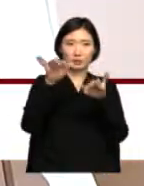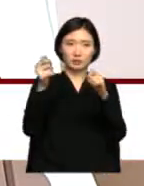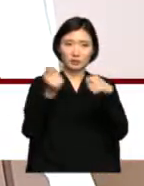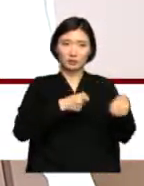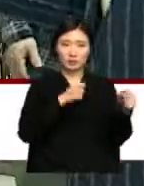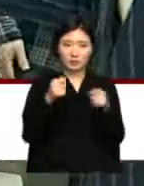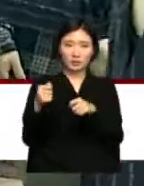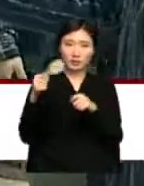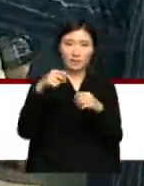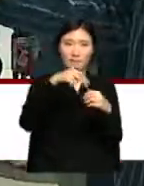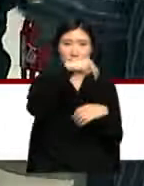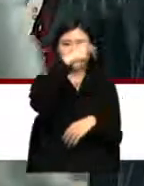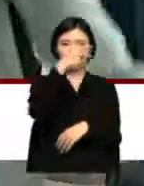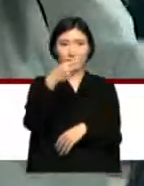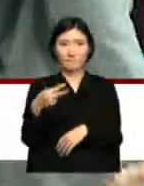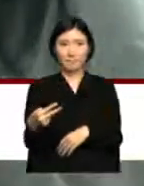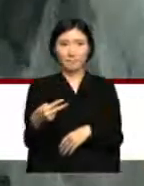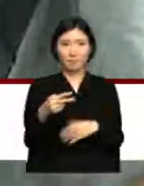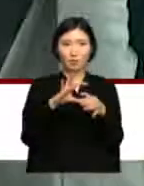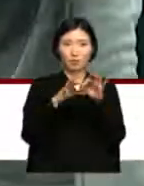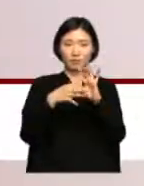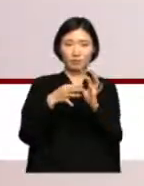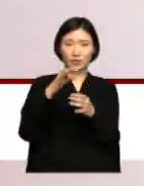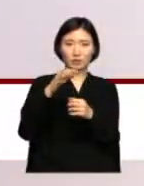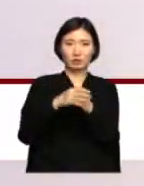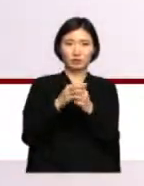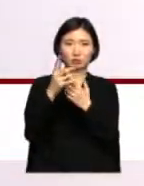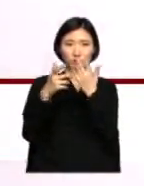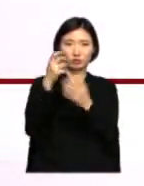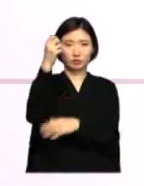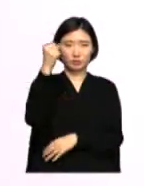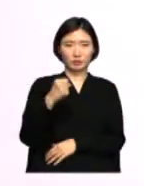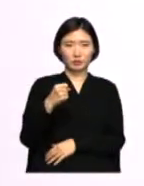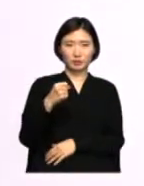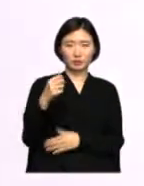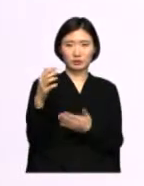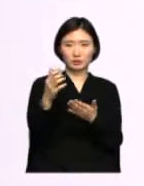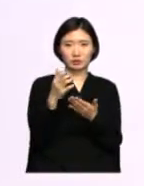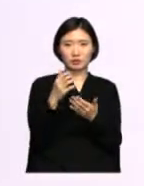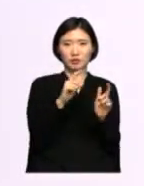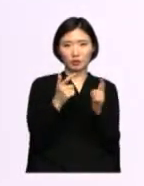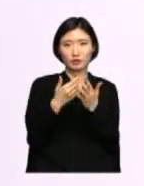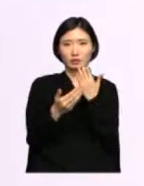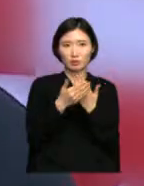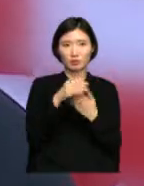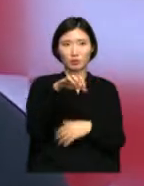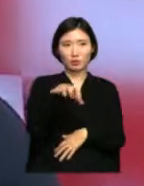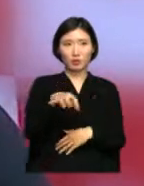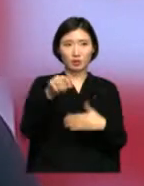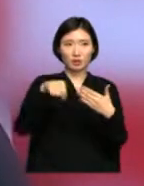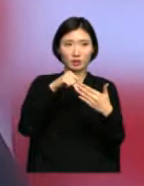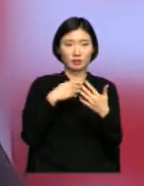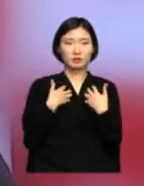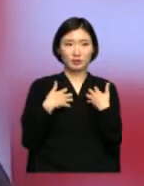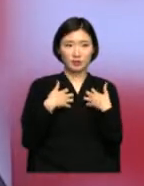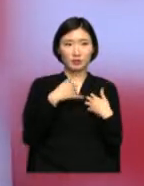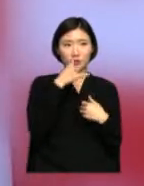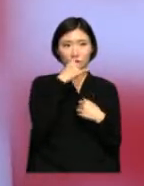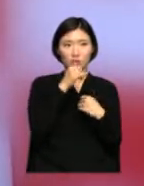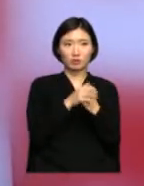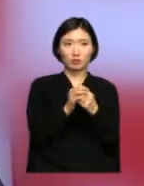점프도 하고 올림픽 성화도 만져볼 수 있는 다채로운 공간으로 꾸며졌습니다. 너무 안에 재밌게 잘 꾸며져